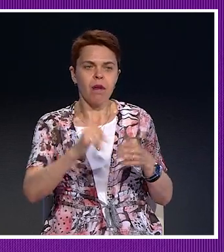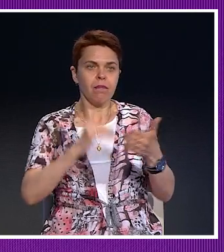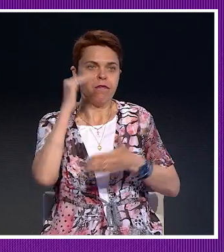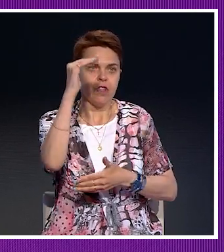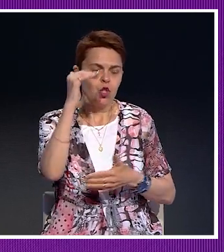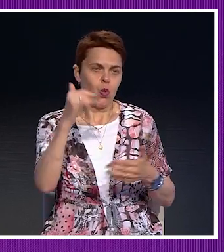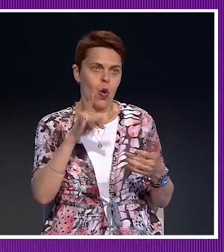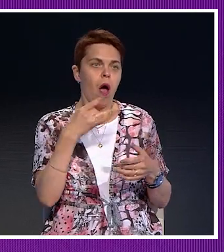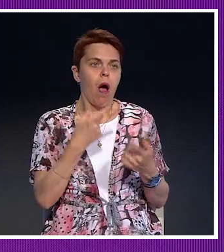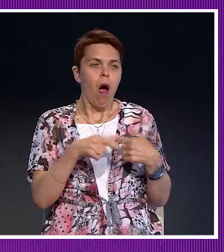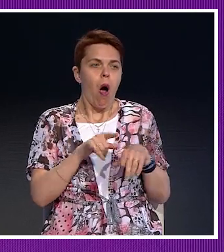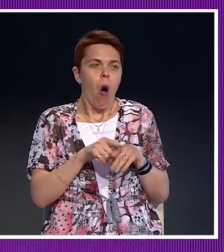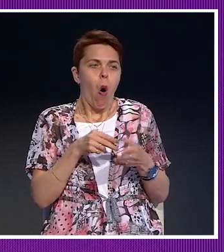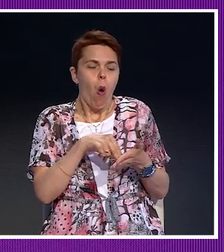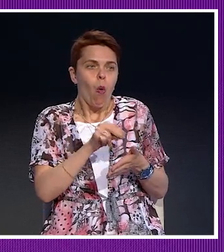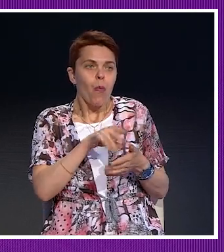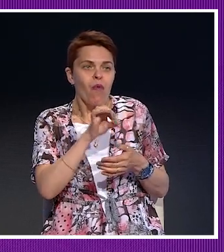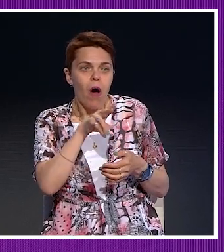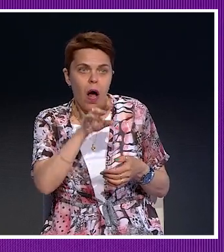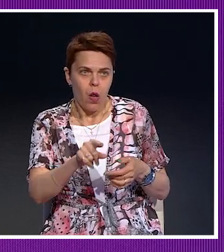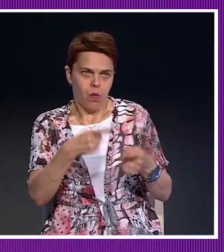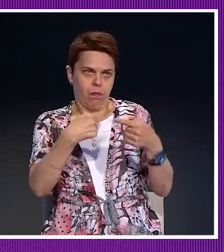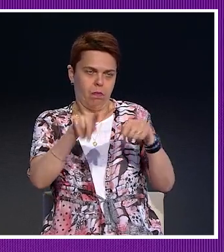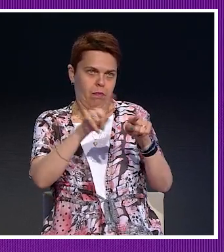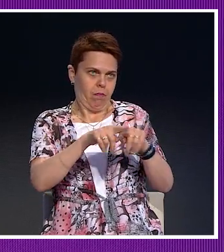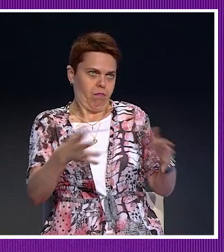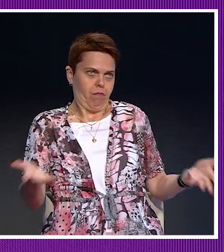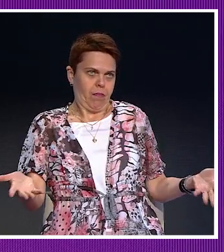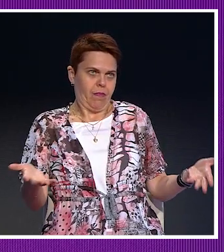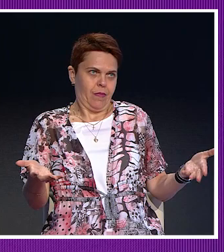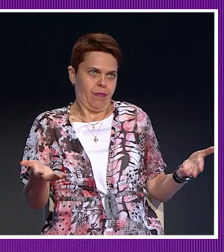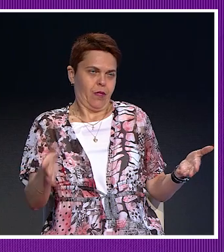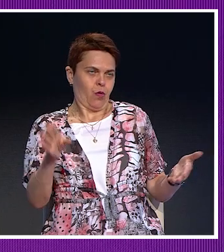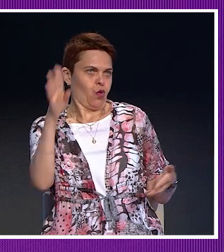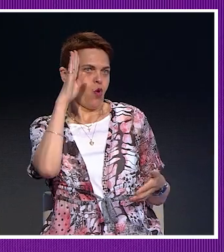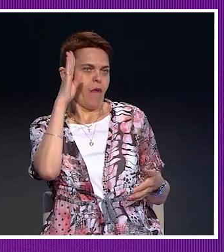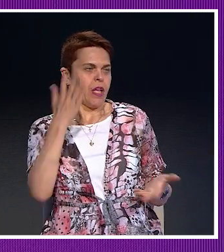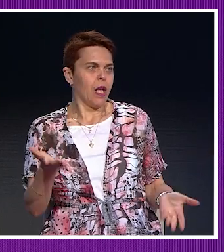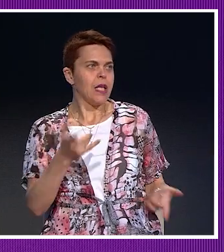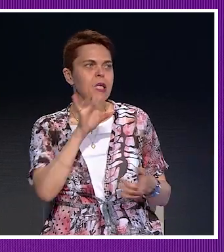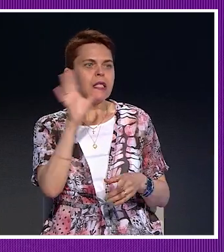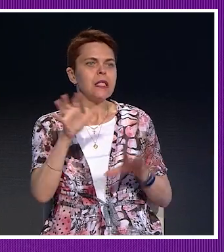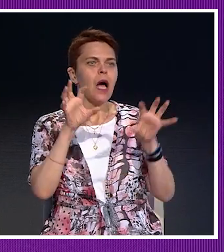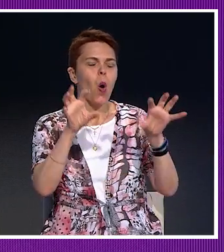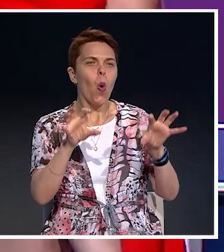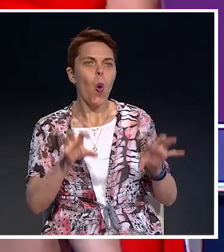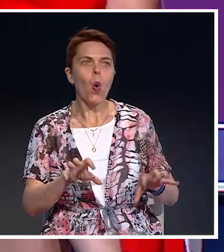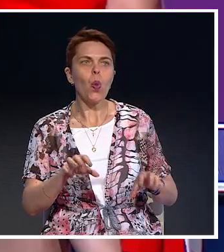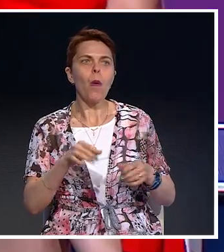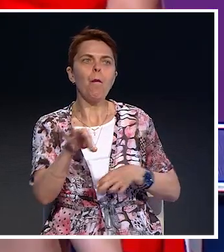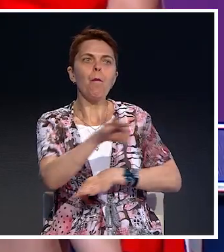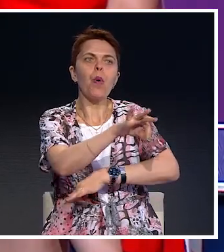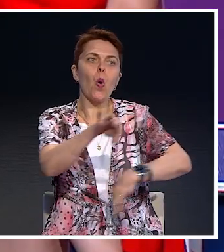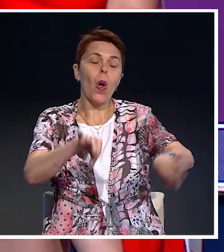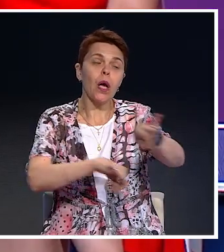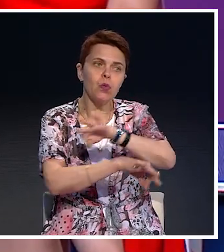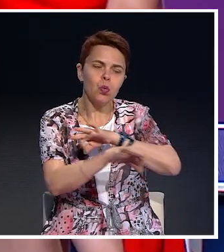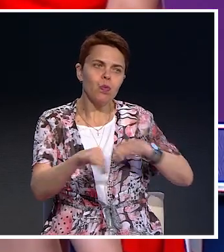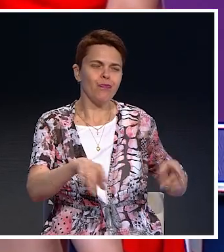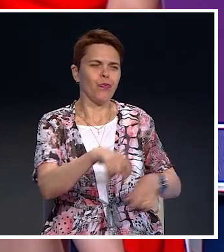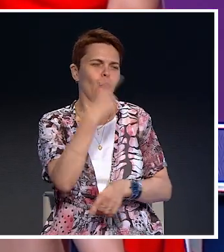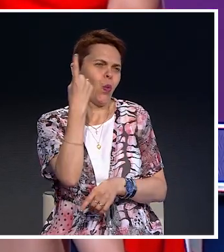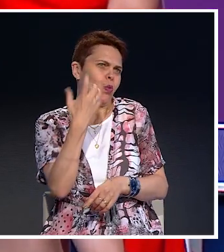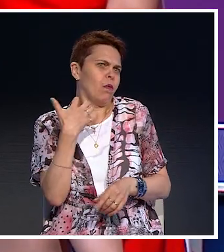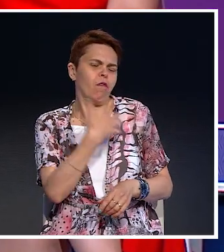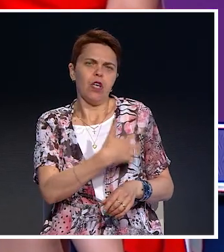завжди окупували чоловіки і вирішували свої питання. Значить, щодо законопроекту, то законопроект вирішує одну